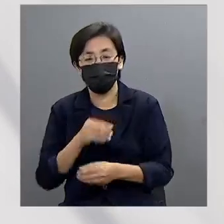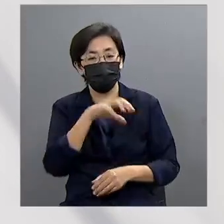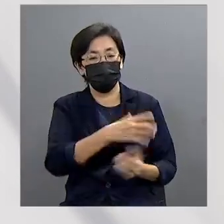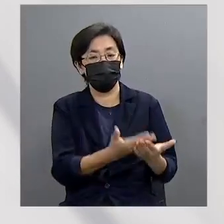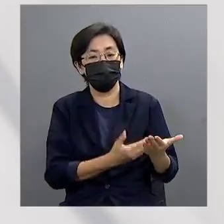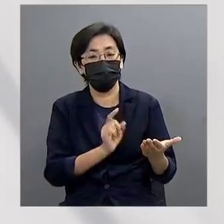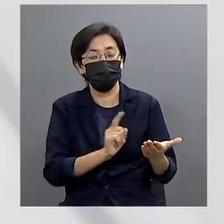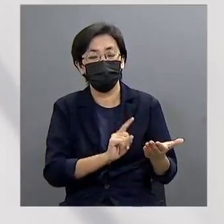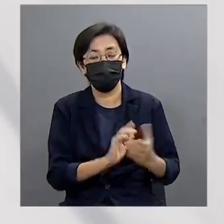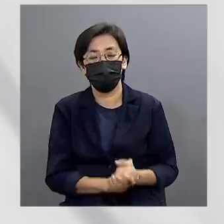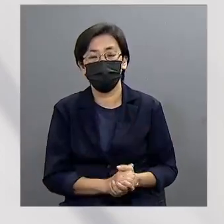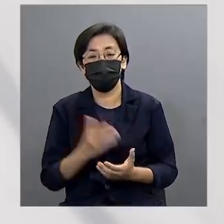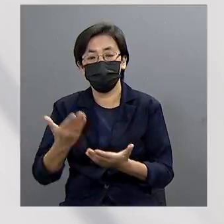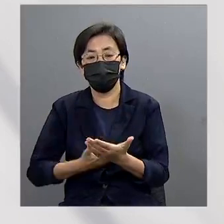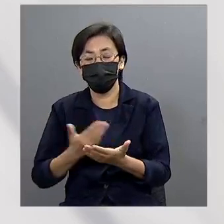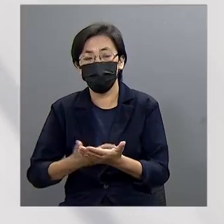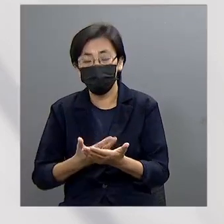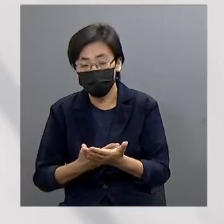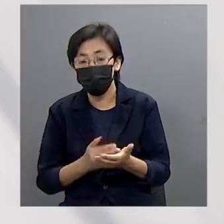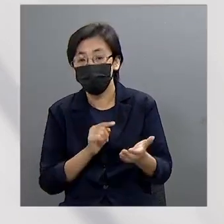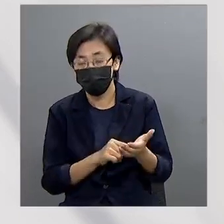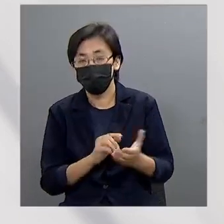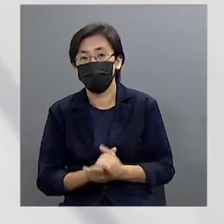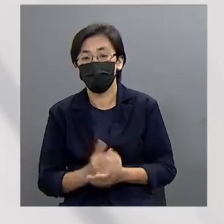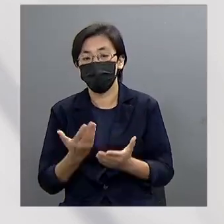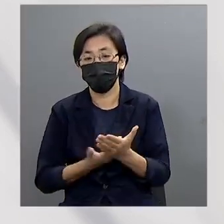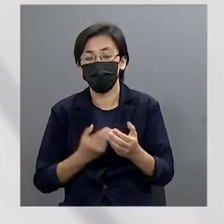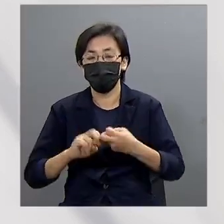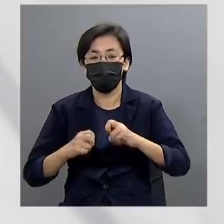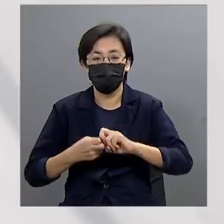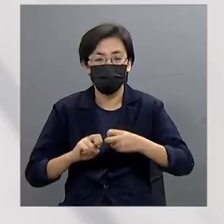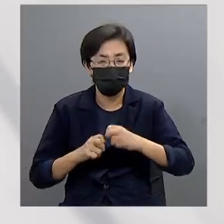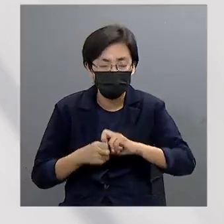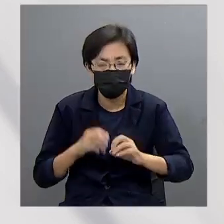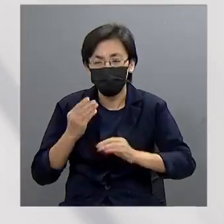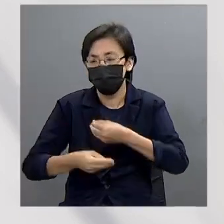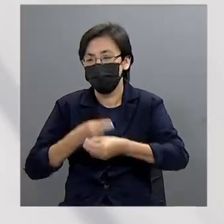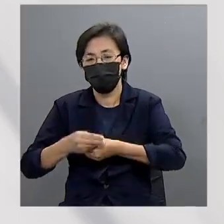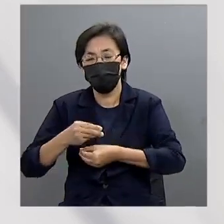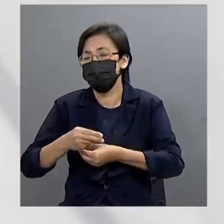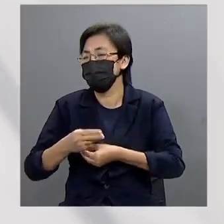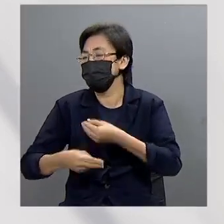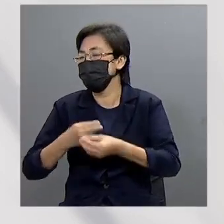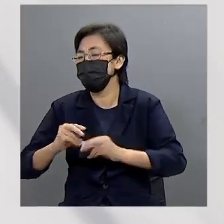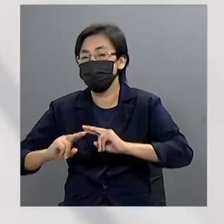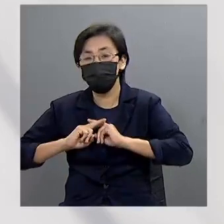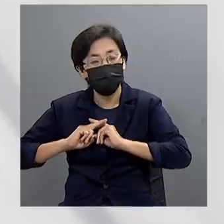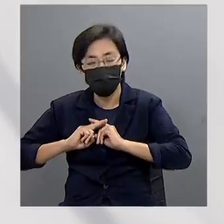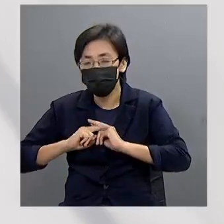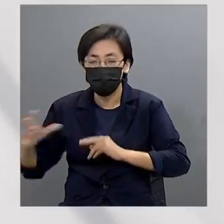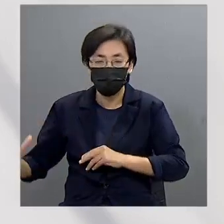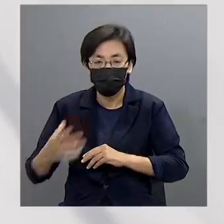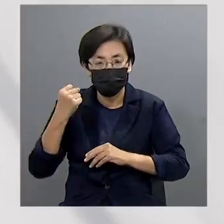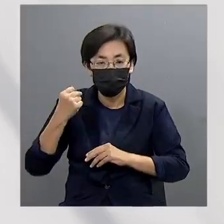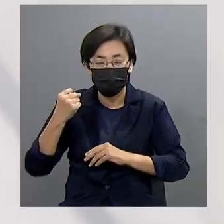การนำเอาสลากในล็อตที่มีปัญหาที่บรรดาผู้ค้าเนี่ยเอาไปขายให้กับเอกชนเนี่ยอันนี้สำนักงานสลากยึดโควต้ากลับ